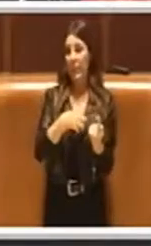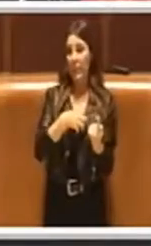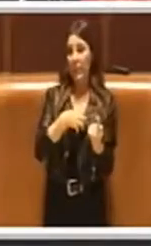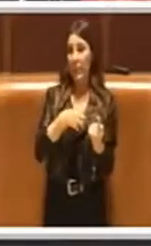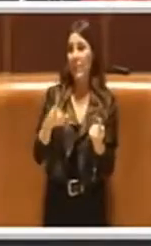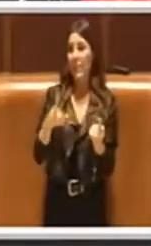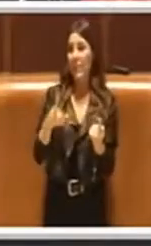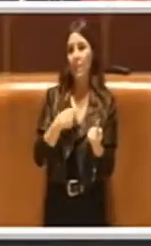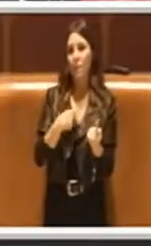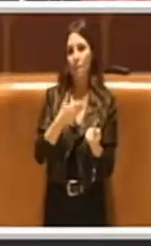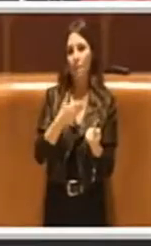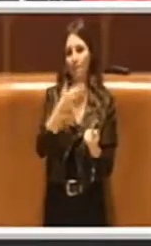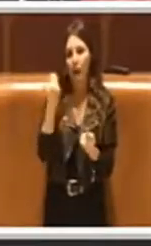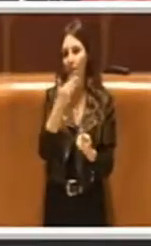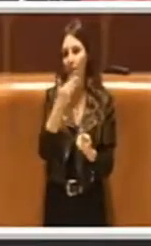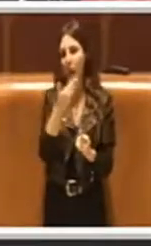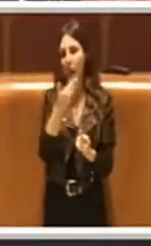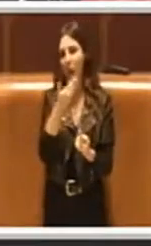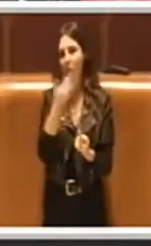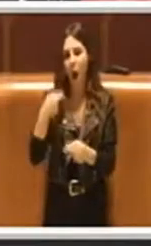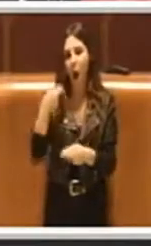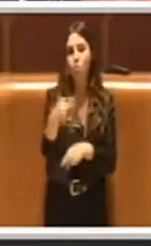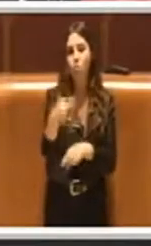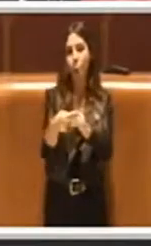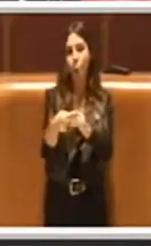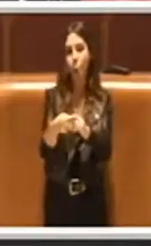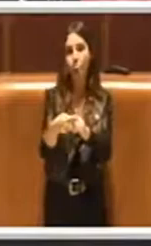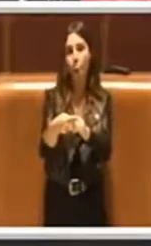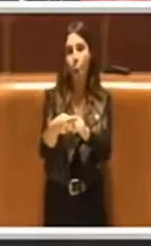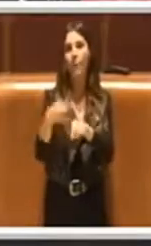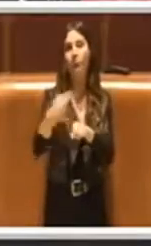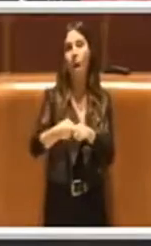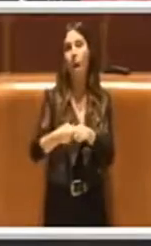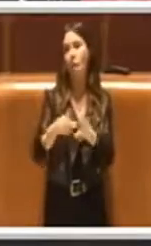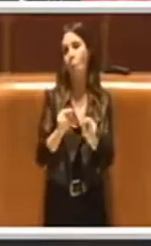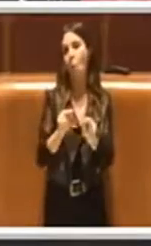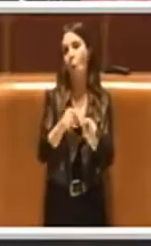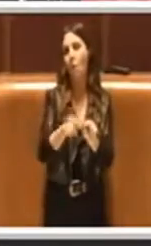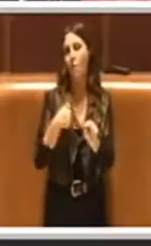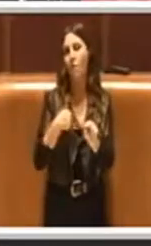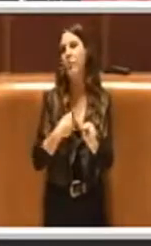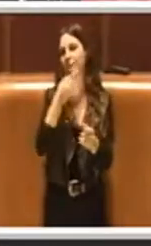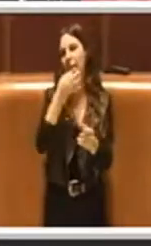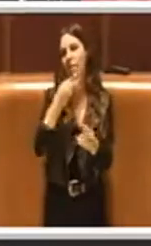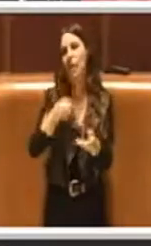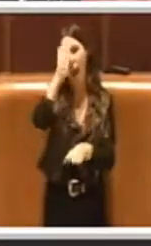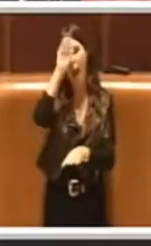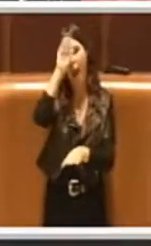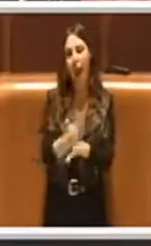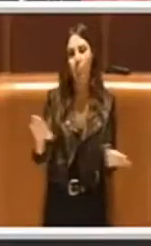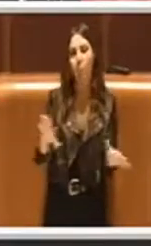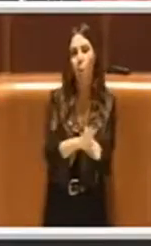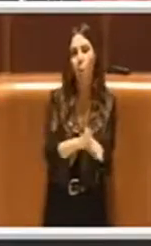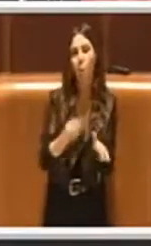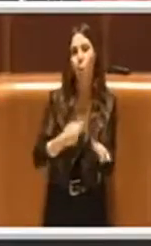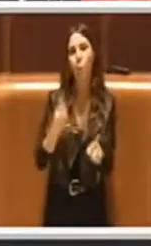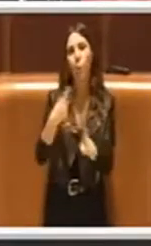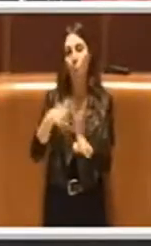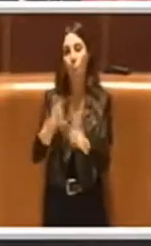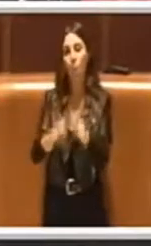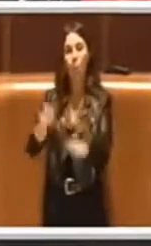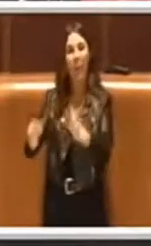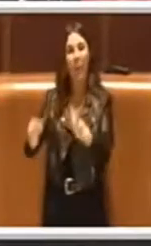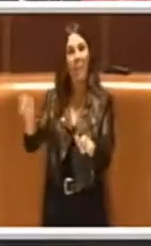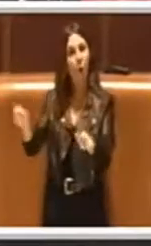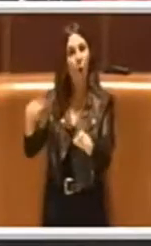non c'è stato è stata nominata da poco e giustamente deve avere un suo staff non so cosa fa e delle persone che devono lavorare con